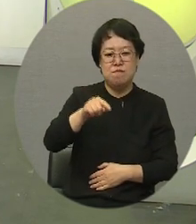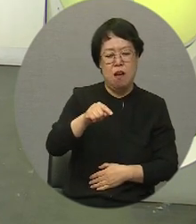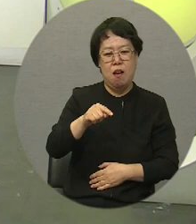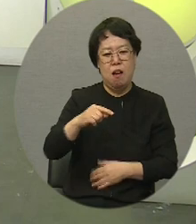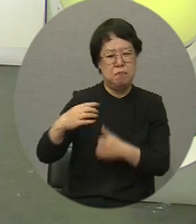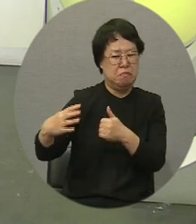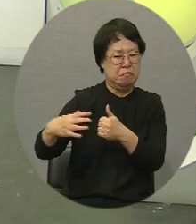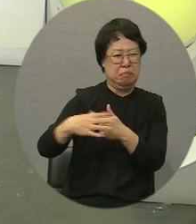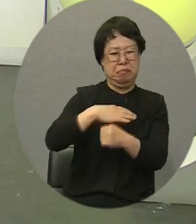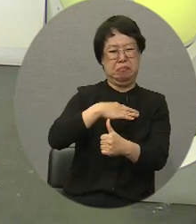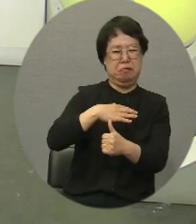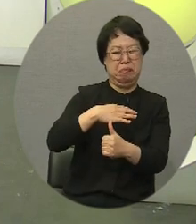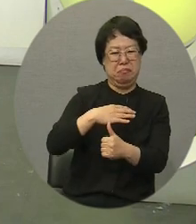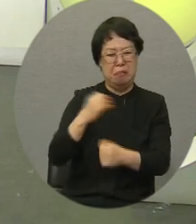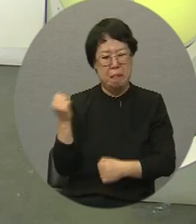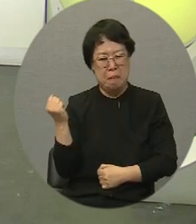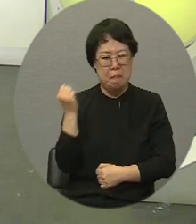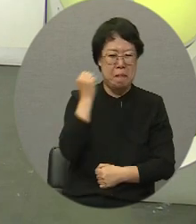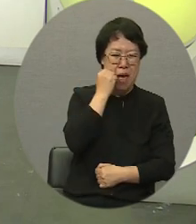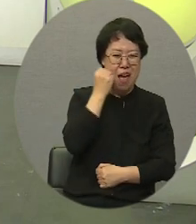밟아버린 젊음을